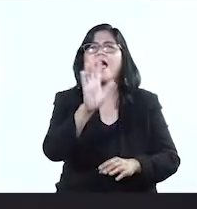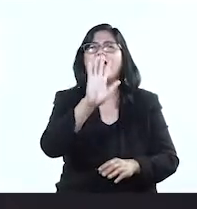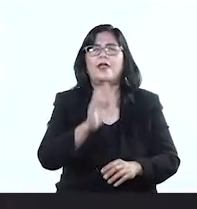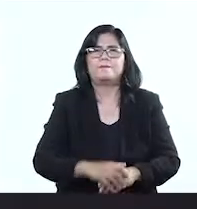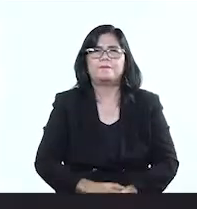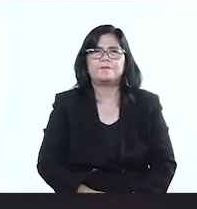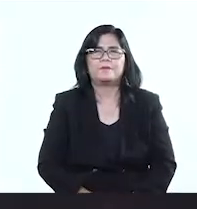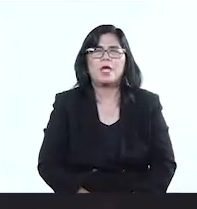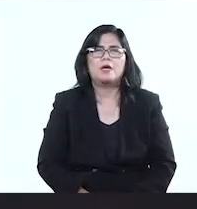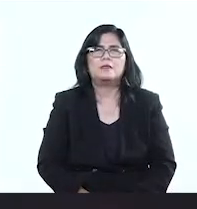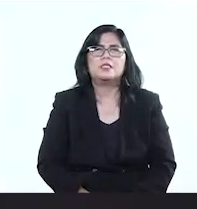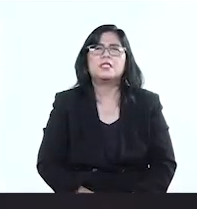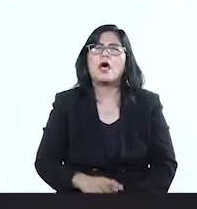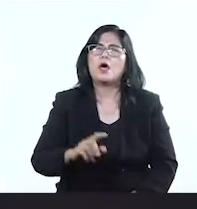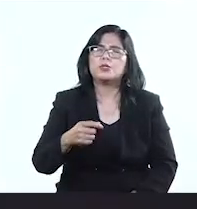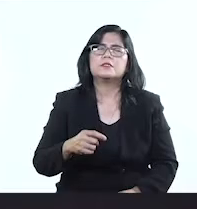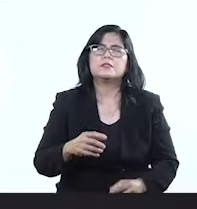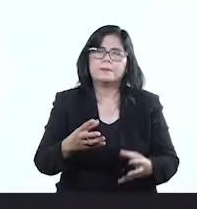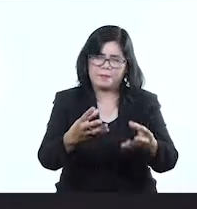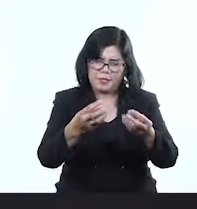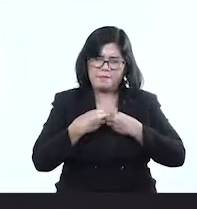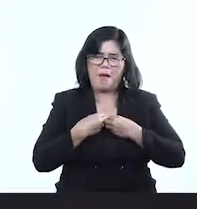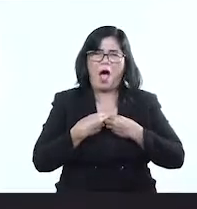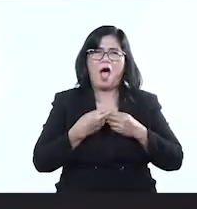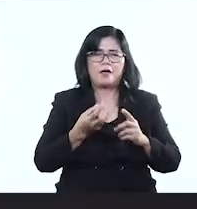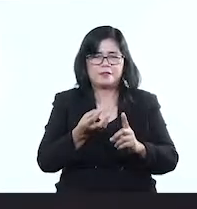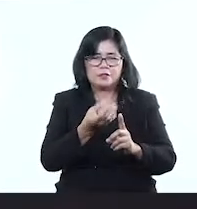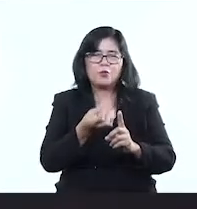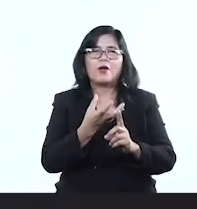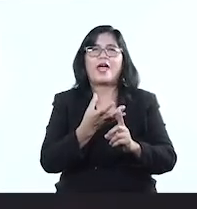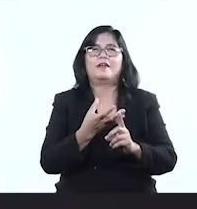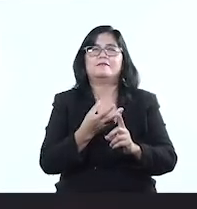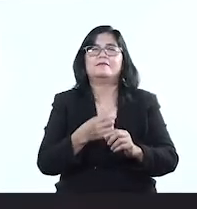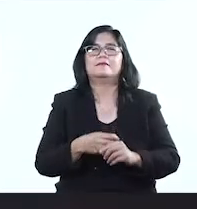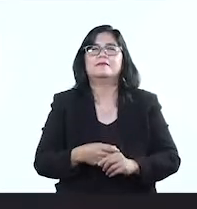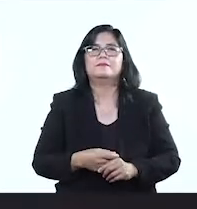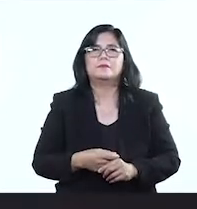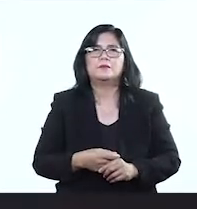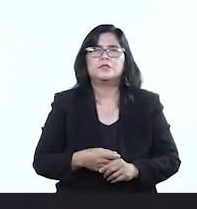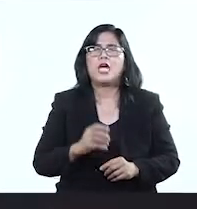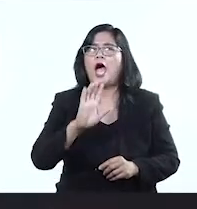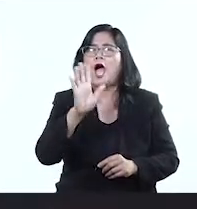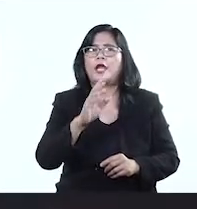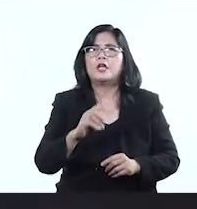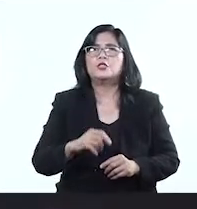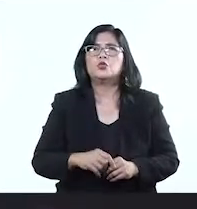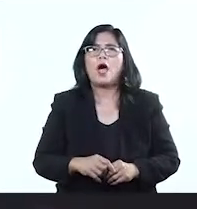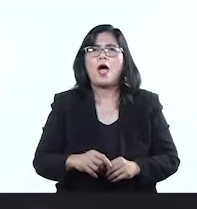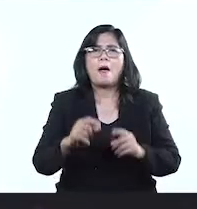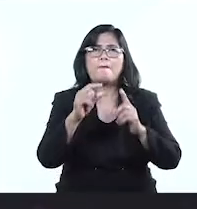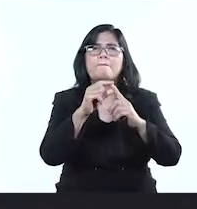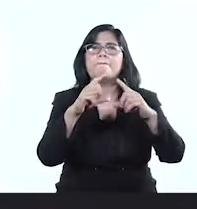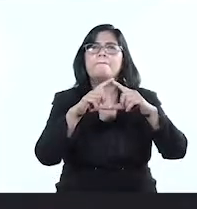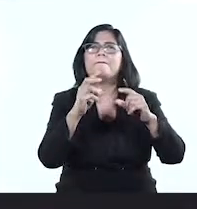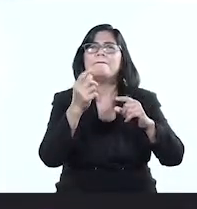juga jangan didorong yang Parno Hi Ho ditegur dinasehati dikritik kayaknya kita ikuti 100% semua petunjuknya lama-lama